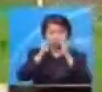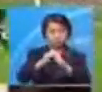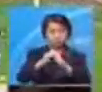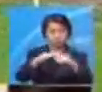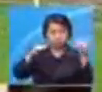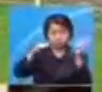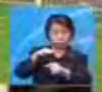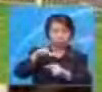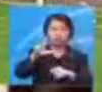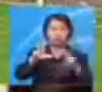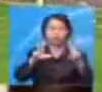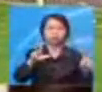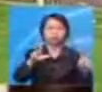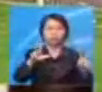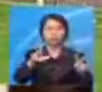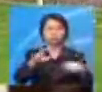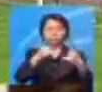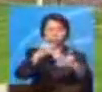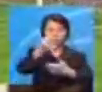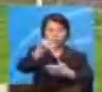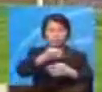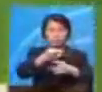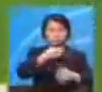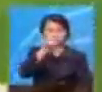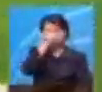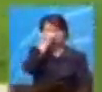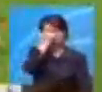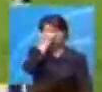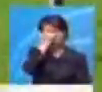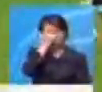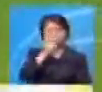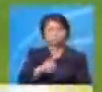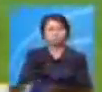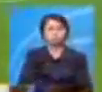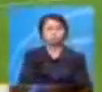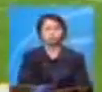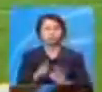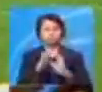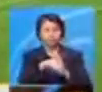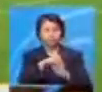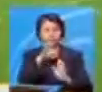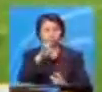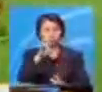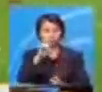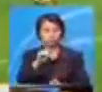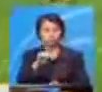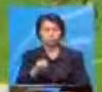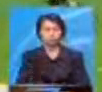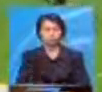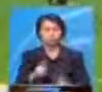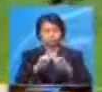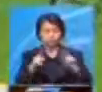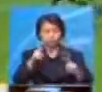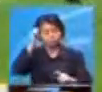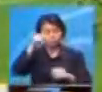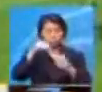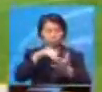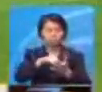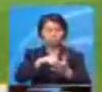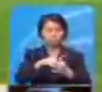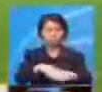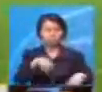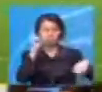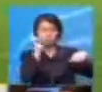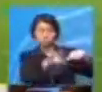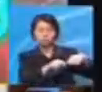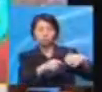kedudukan 3-2 hasil jaringan pemain import dari Jerman ezekiel pachco pada minit ke-70 bagaimanapun tuan rumah sekali lagi menyamakan